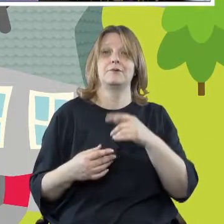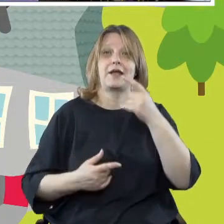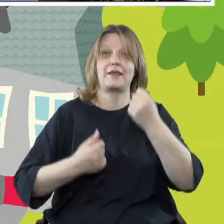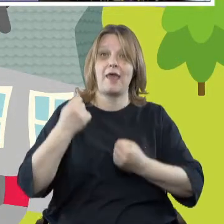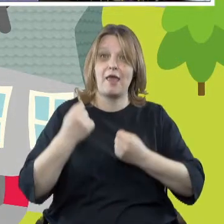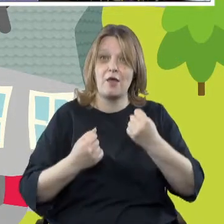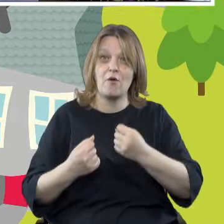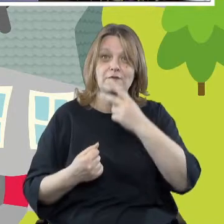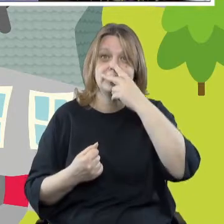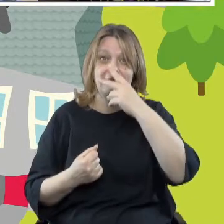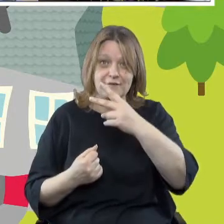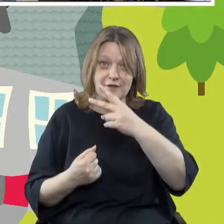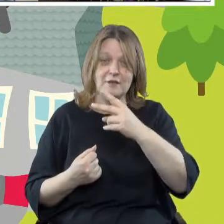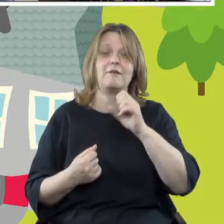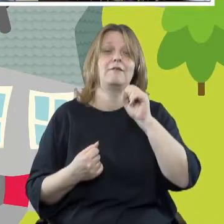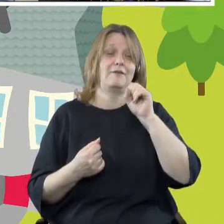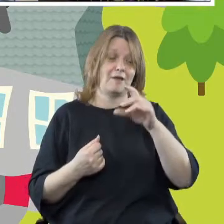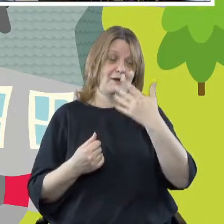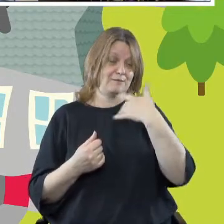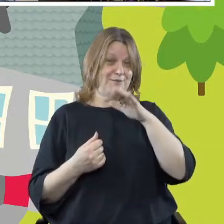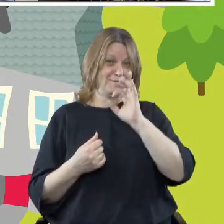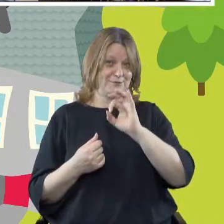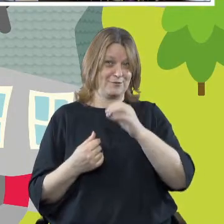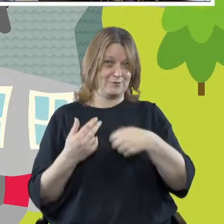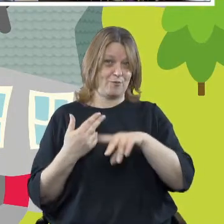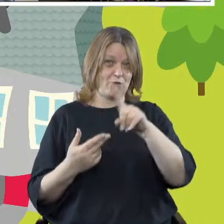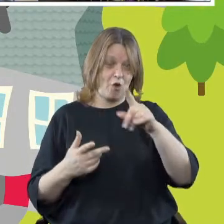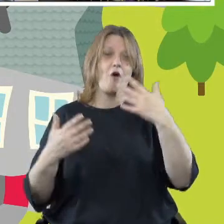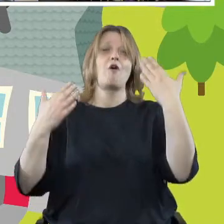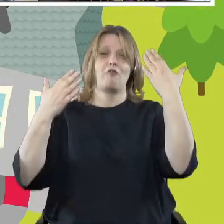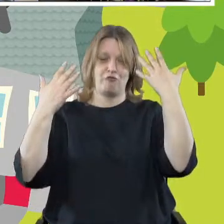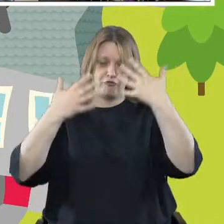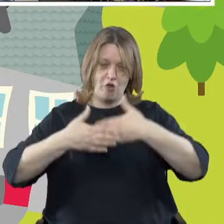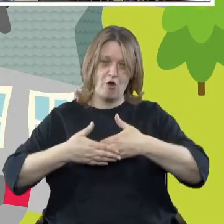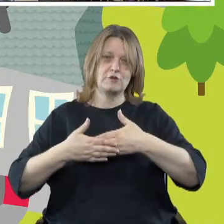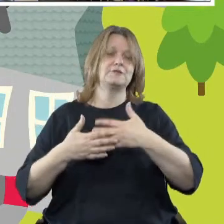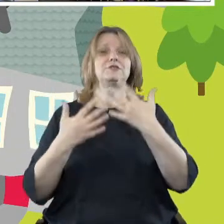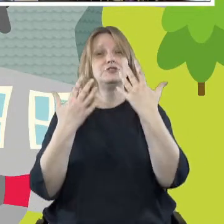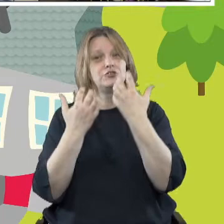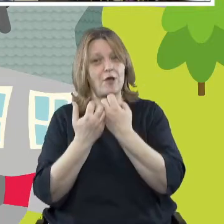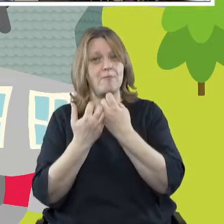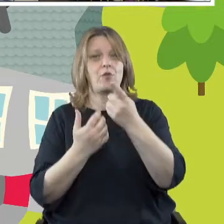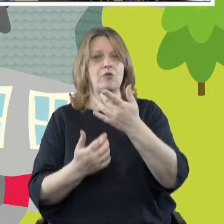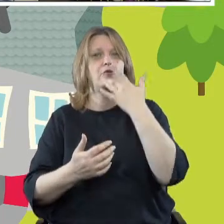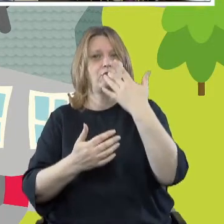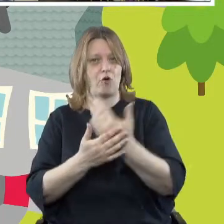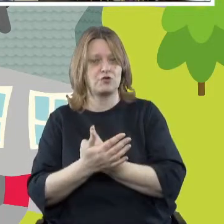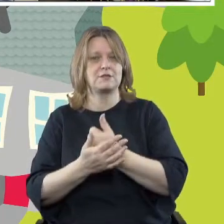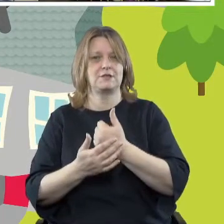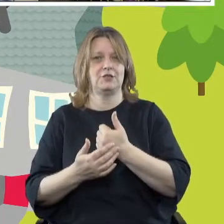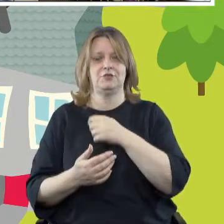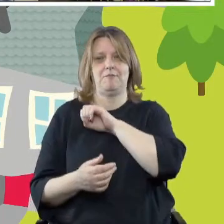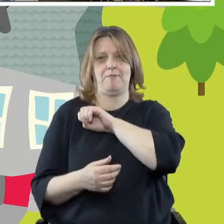Kierowca widzi takie dziecko, które ma odblaski. Bardzo dobrze, czyli one się w nocy, po zmierzchu. Powinniśmy takie elementy